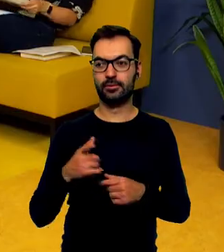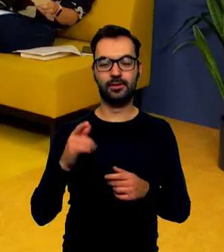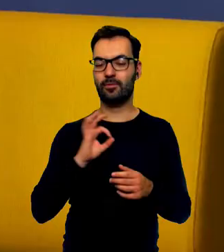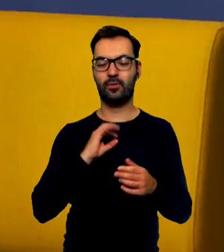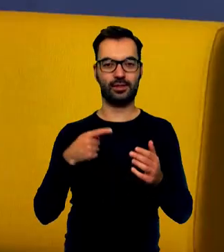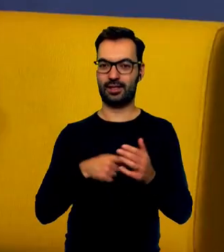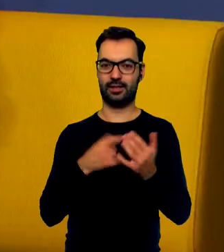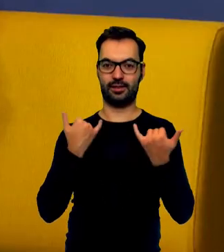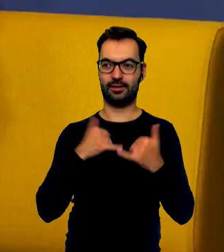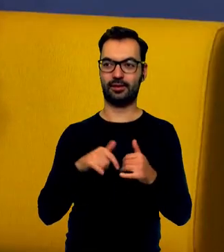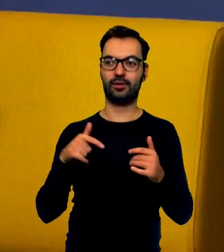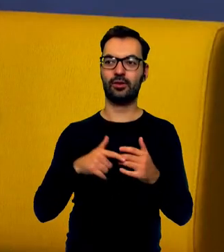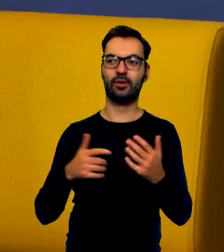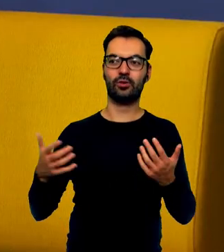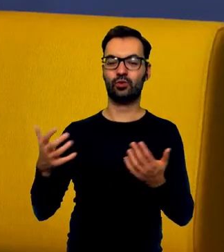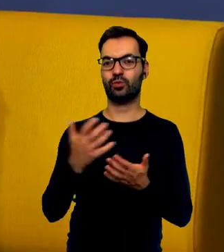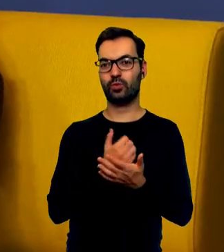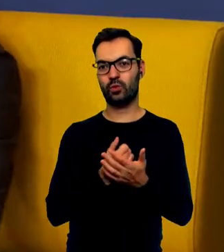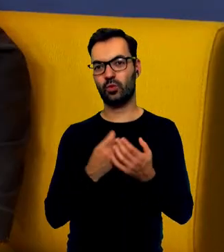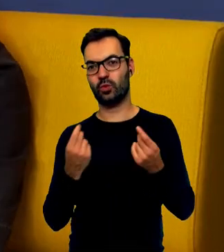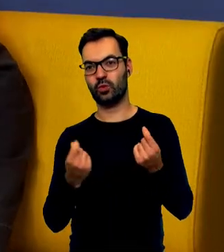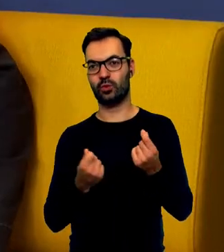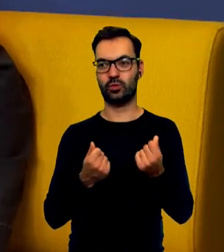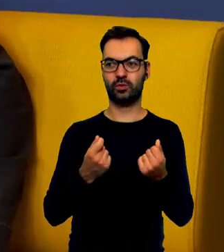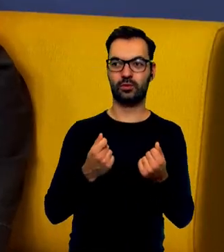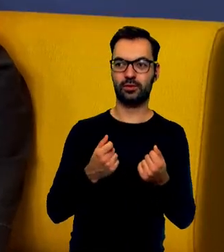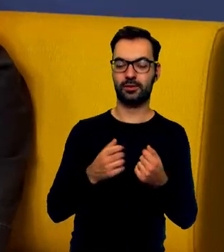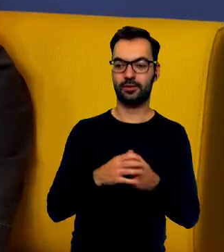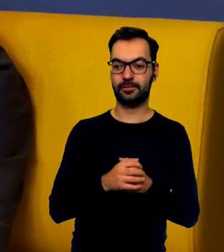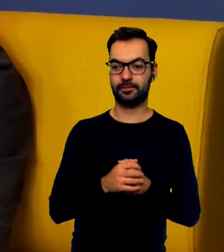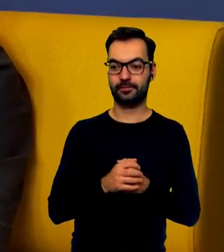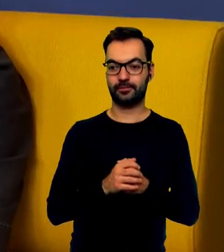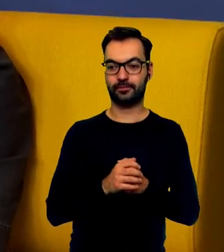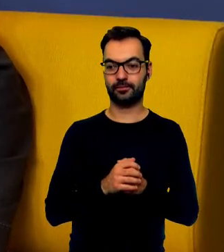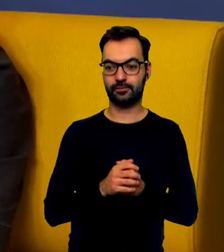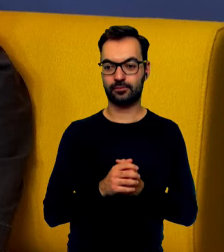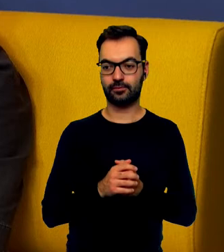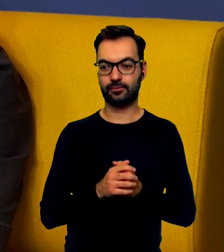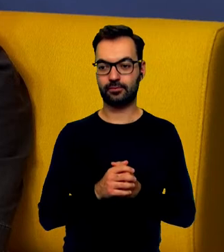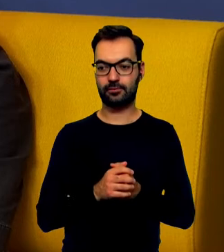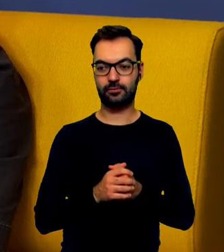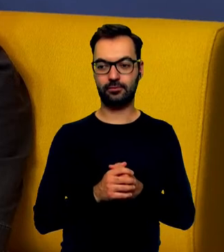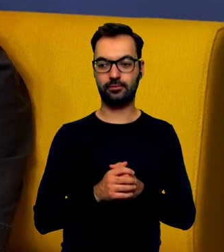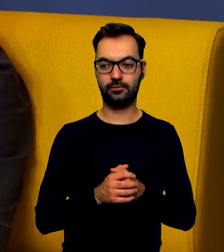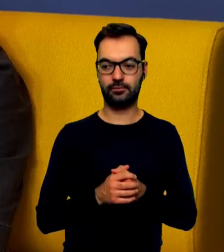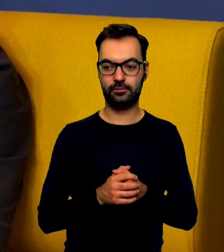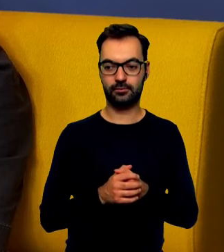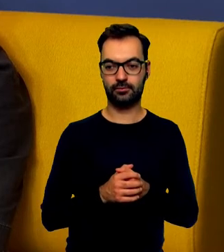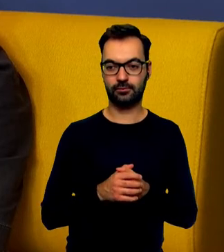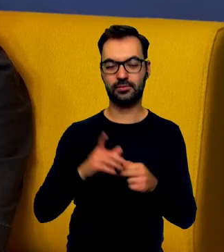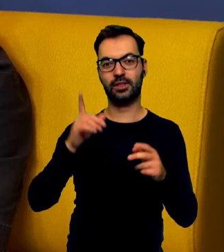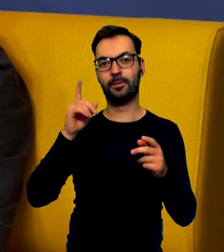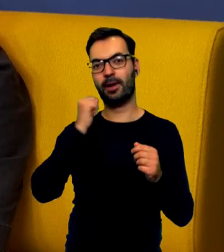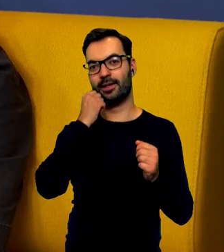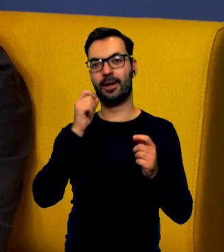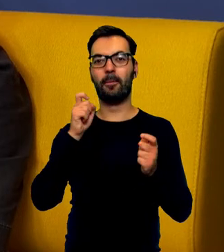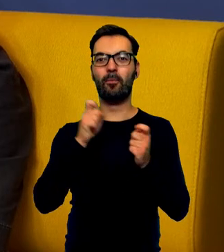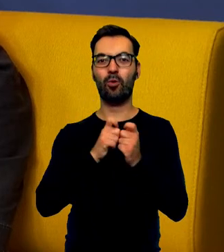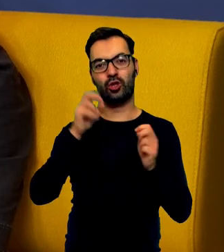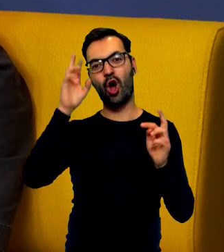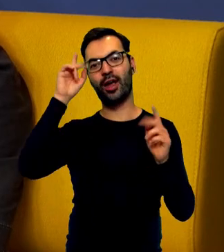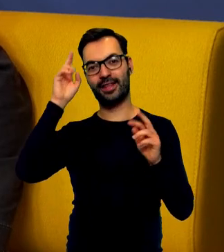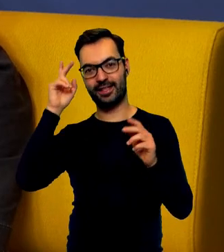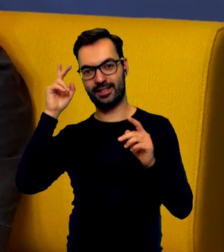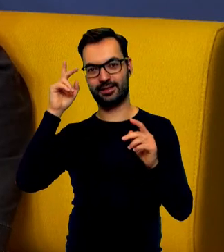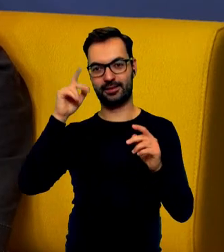jasna. To jest zbiór jakichś właśnie takich punktów, jak mówiliśmy, orientacyjnych, które mają